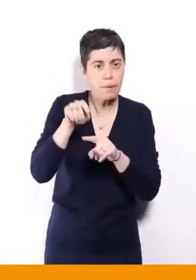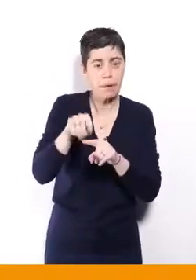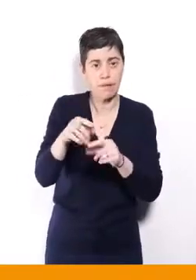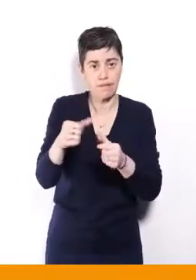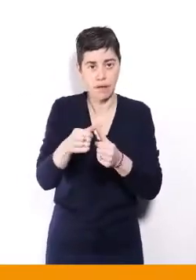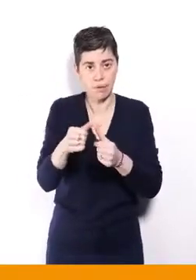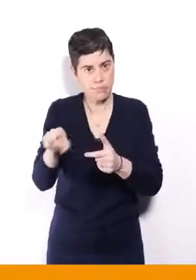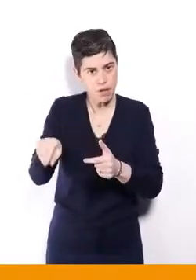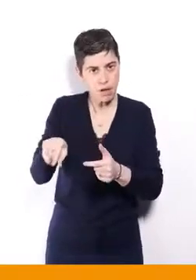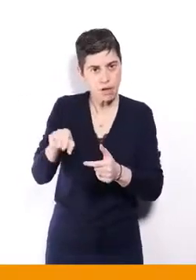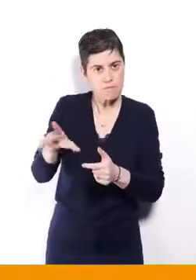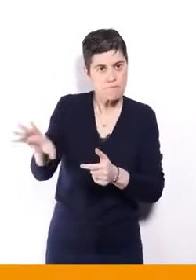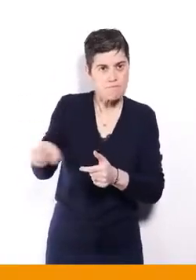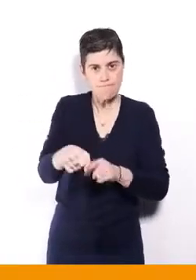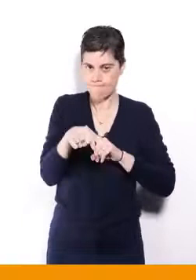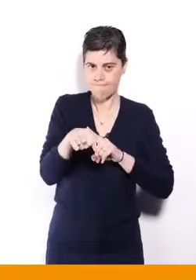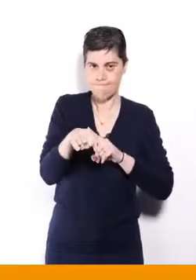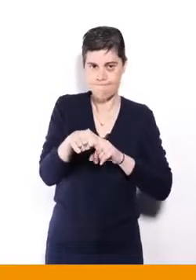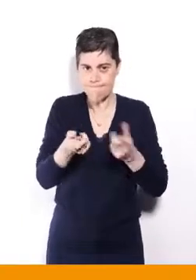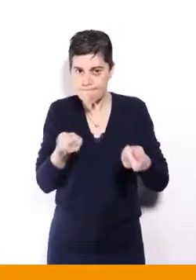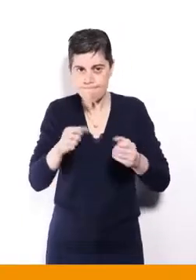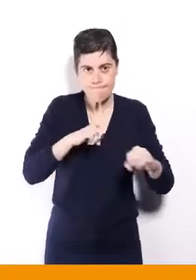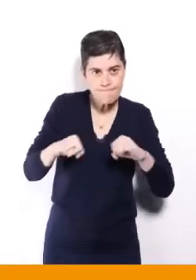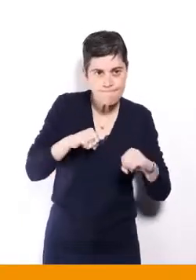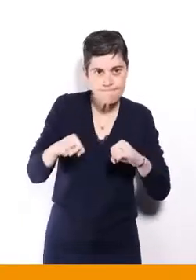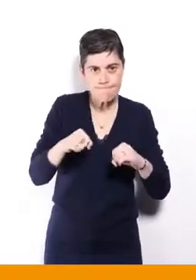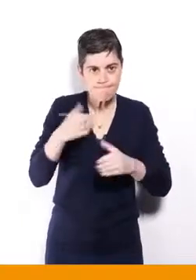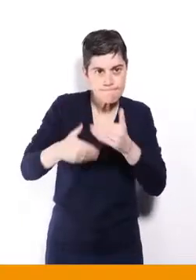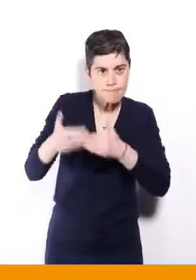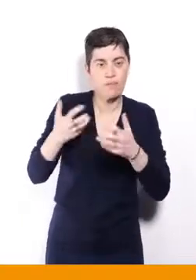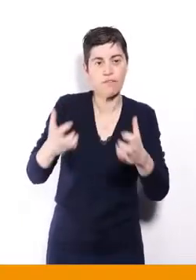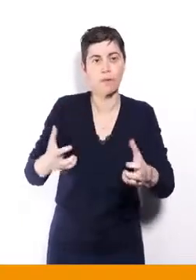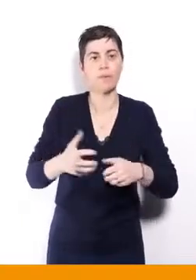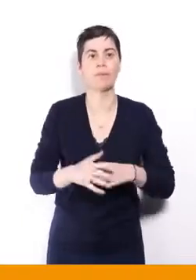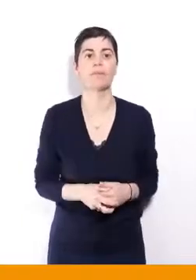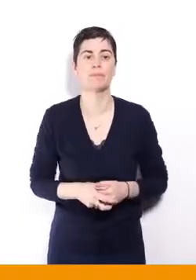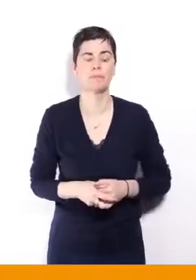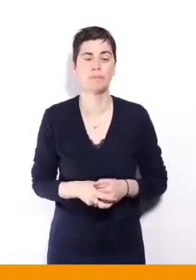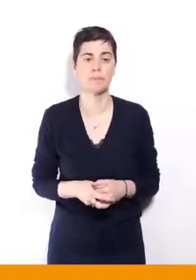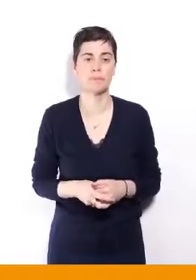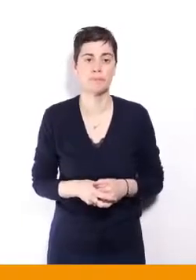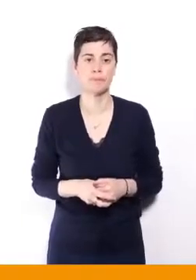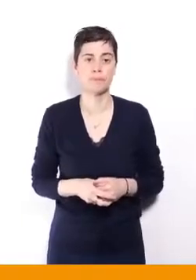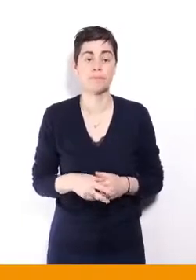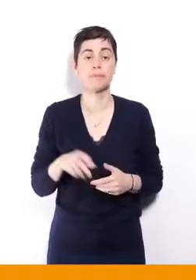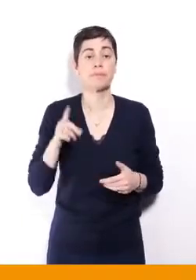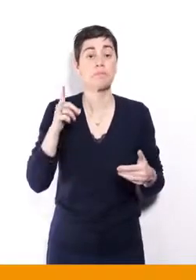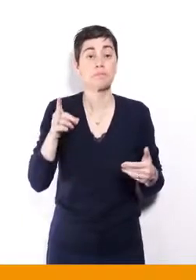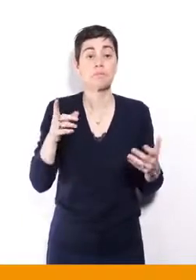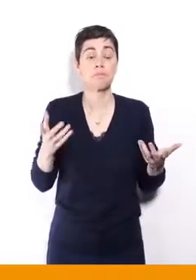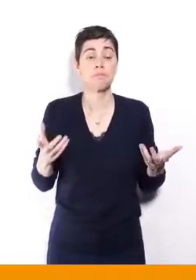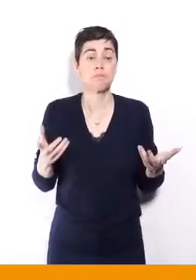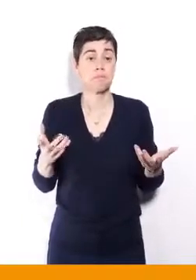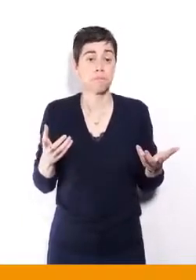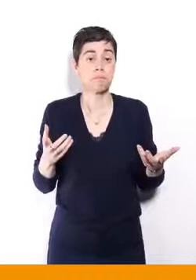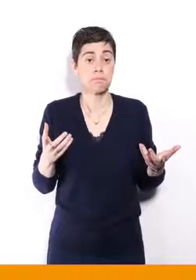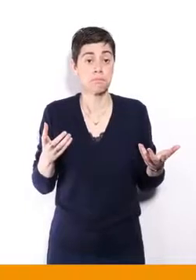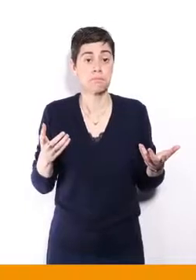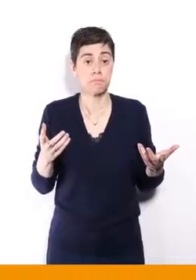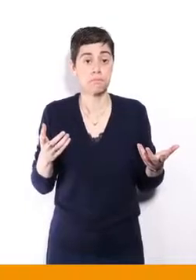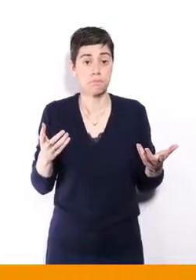dossier pour le faire bouger enfin. Ce qu'on peut dire évidemment, c'est que la